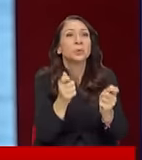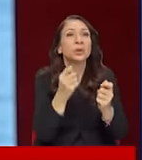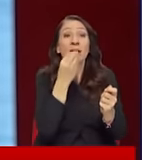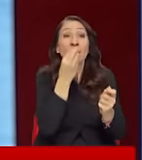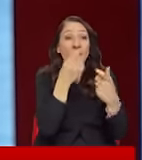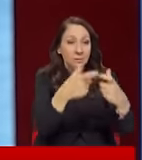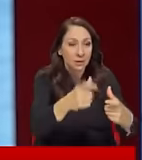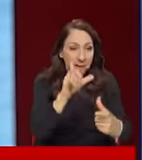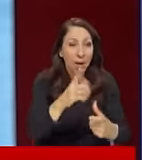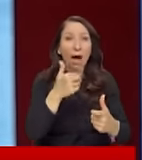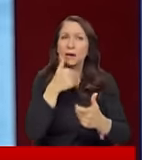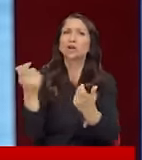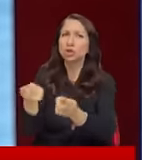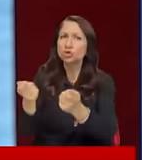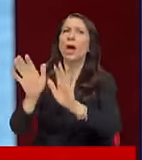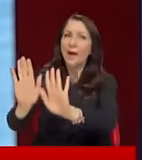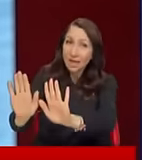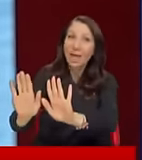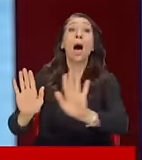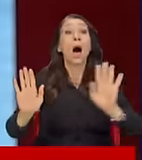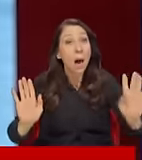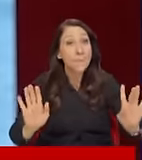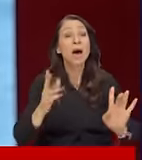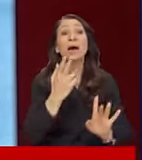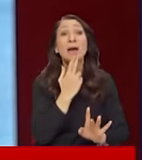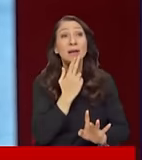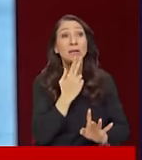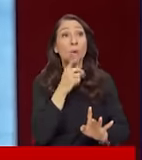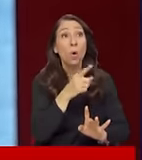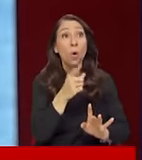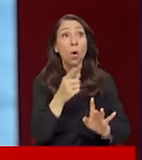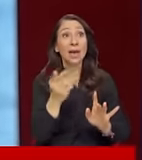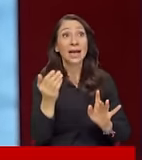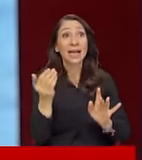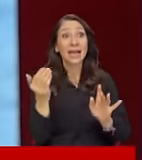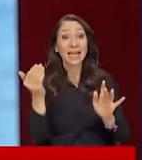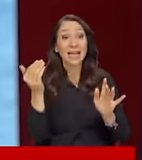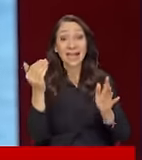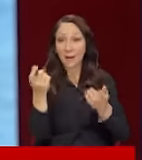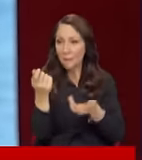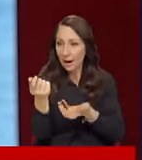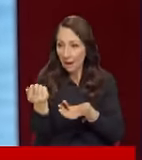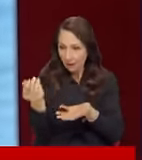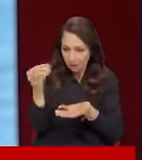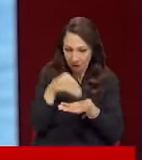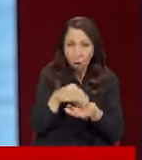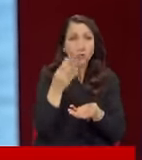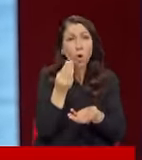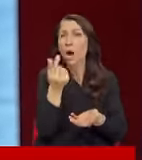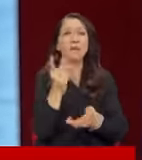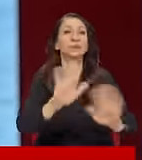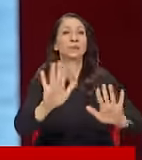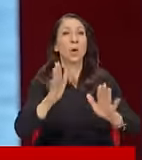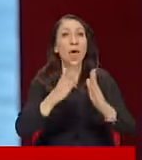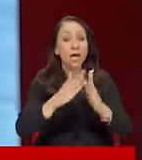evet erkek çalışıyor, ediyor ama kadın o gelen miktarla ne kadarsa az ya da çok